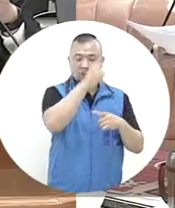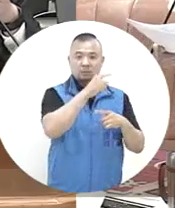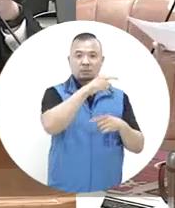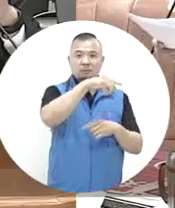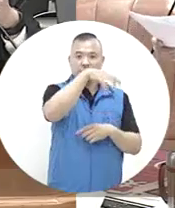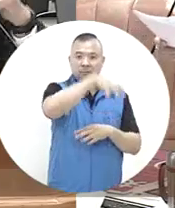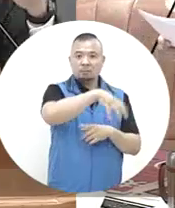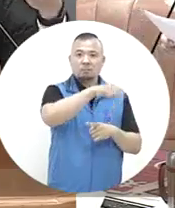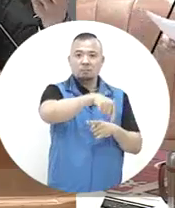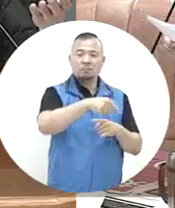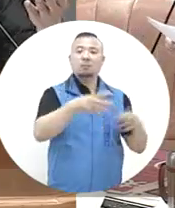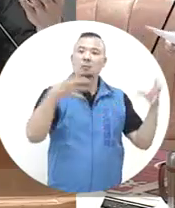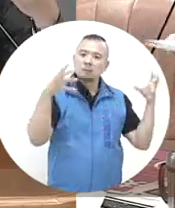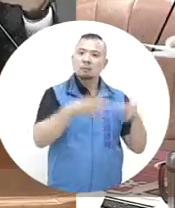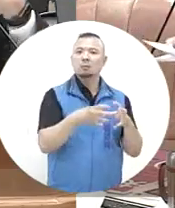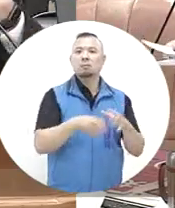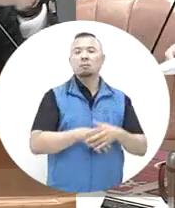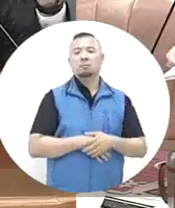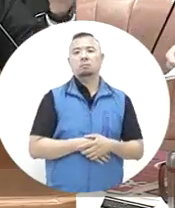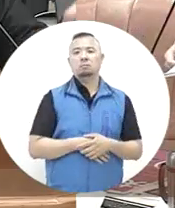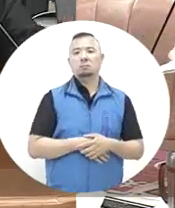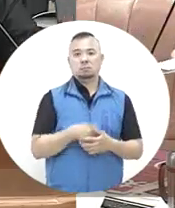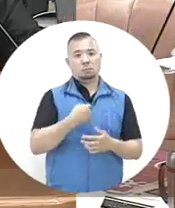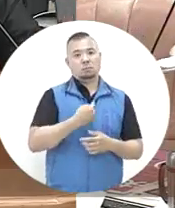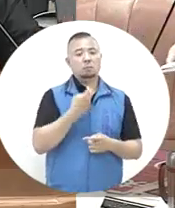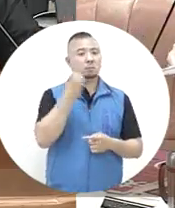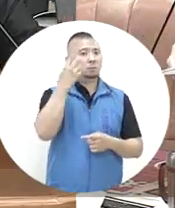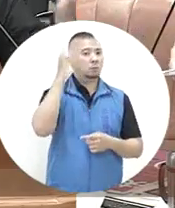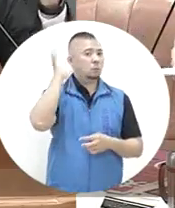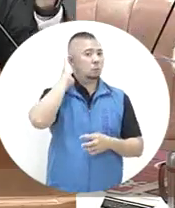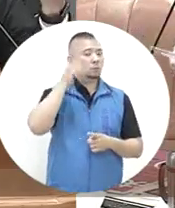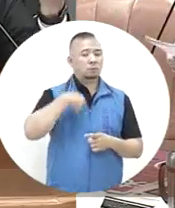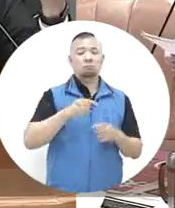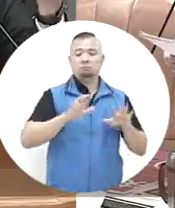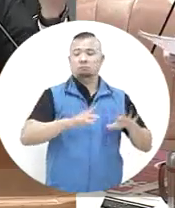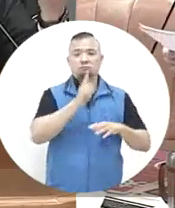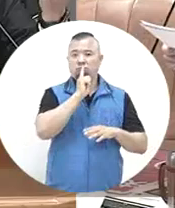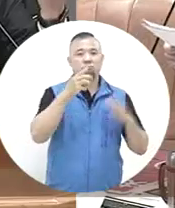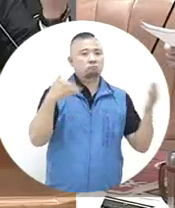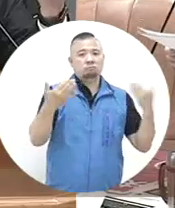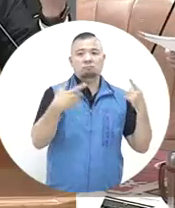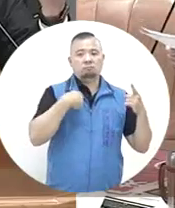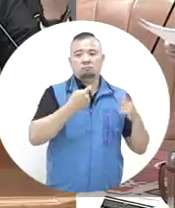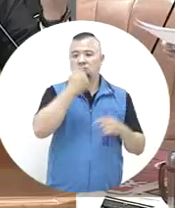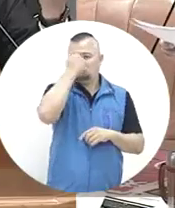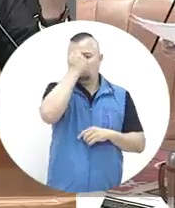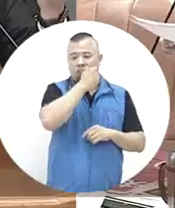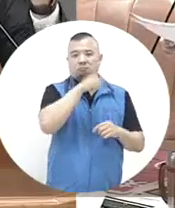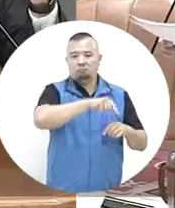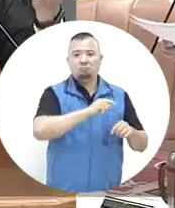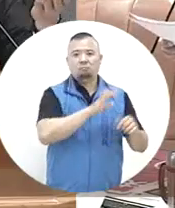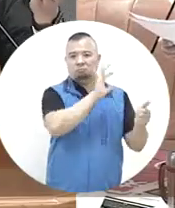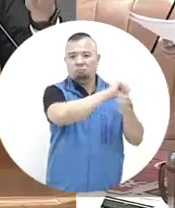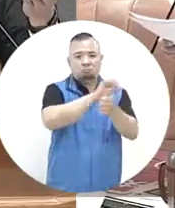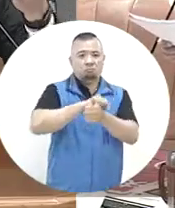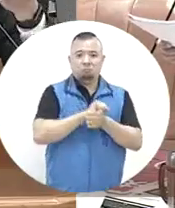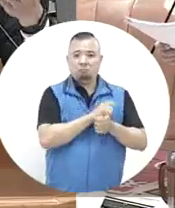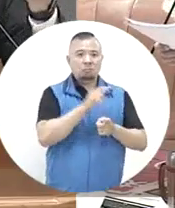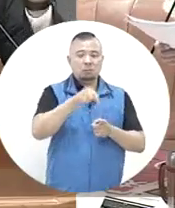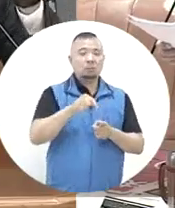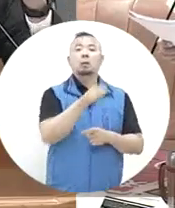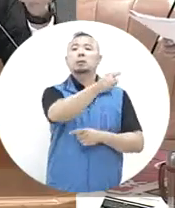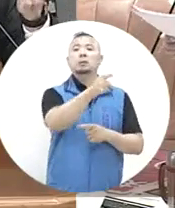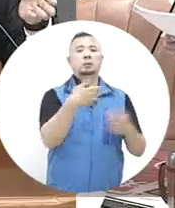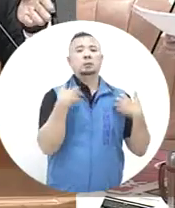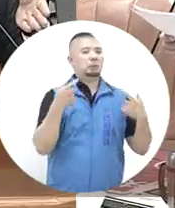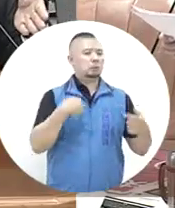话讲得很清楚嘛，所以我的新闻稿里面，包括我话都讲得很清楚。打击犯罪不分你跟我，也不分中央